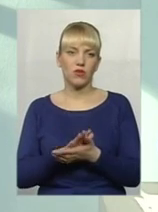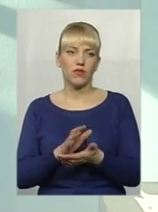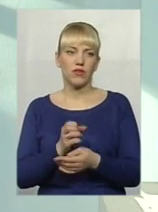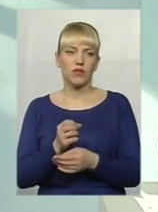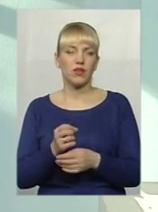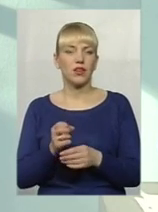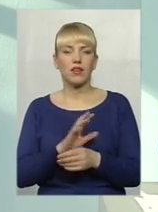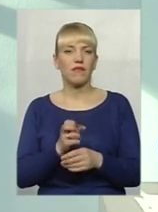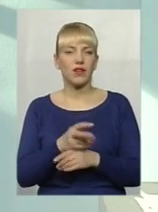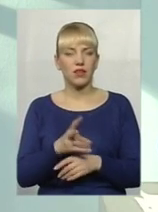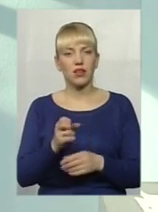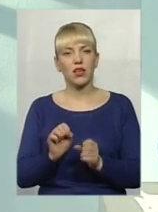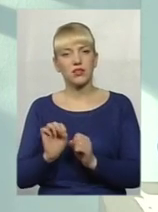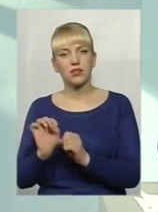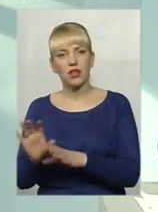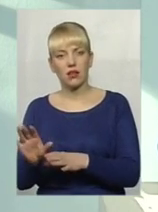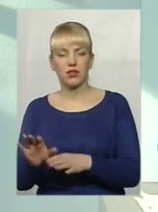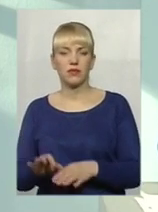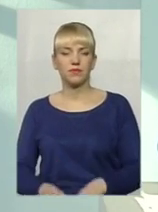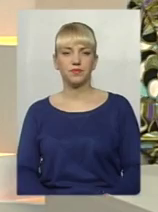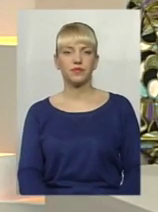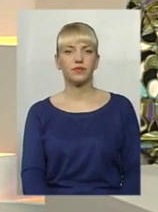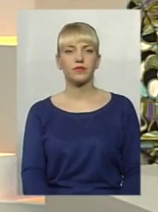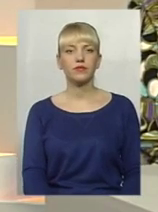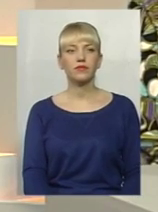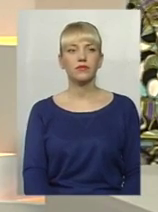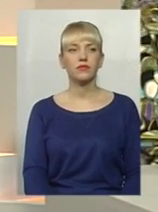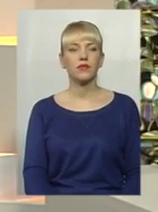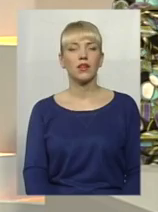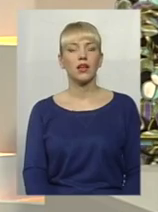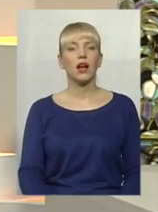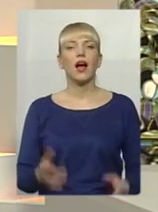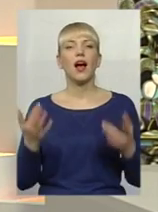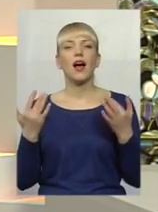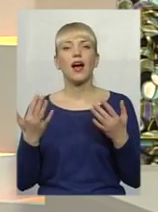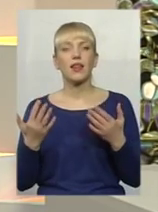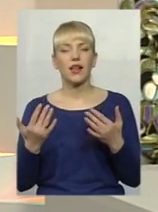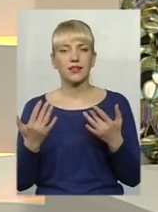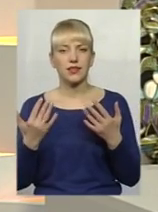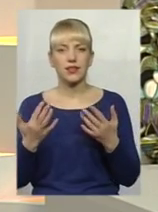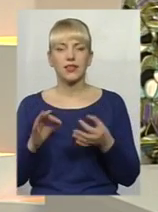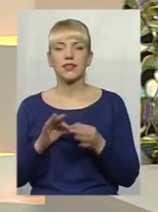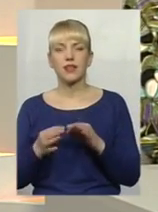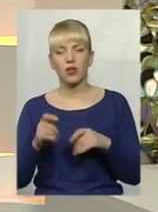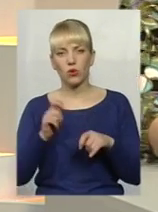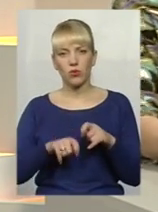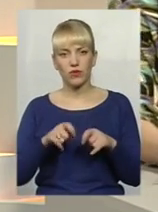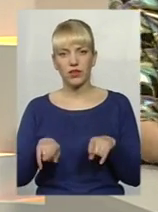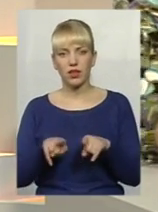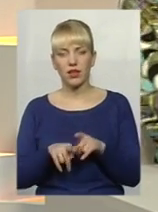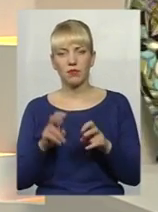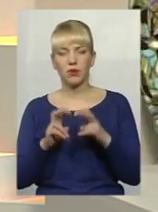здати. За них заплатити. А чи можна, наскільки складно проконтролювати от таке підприємство,